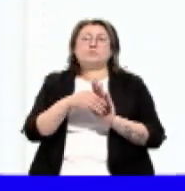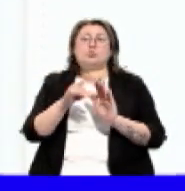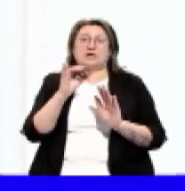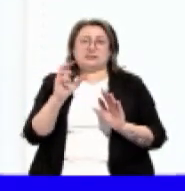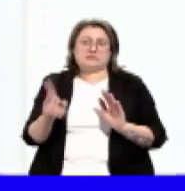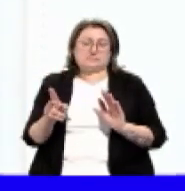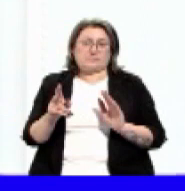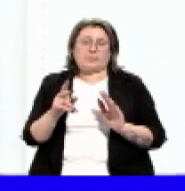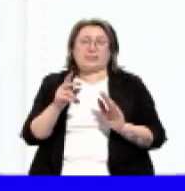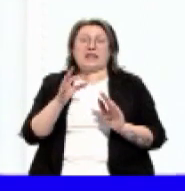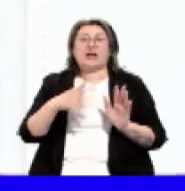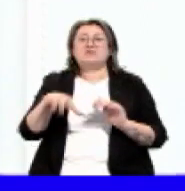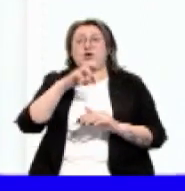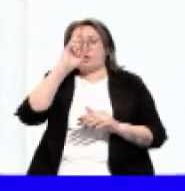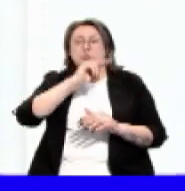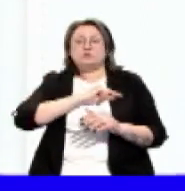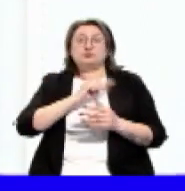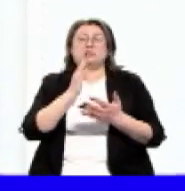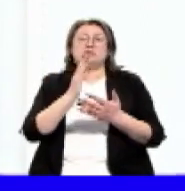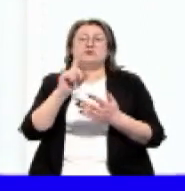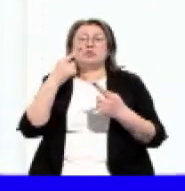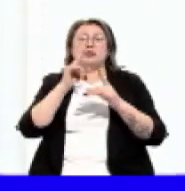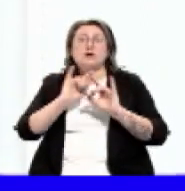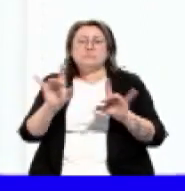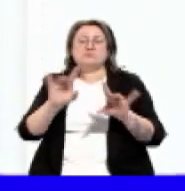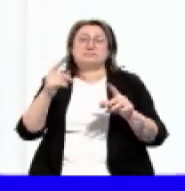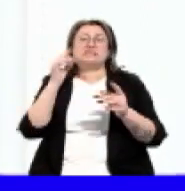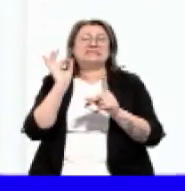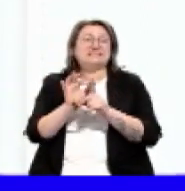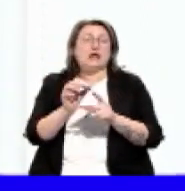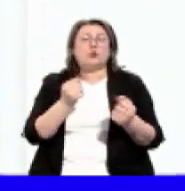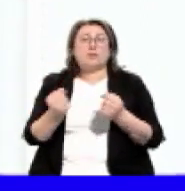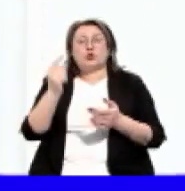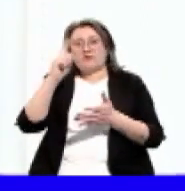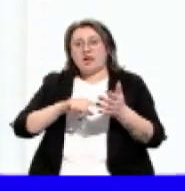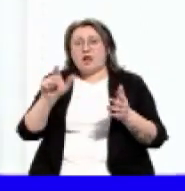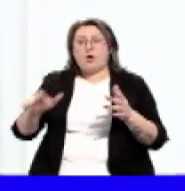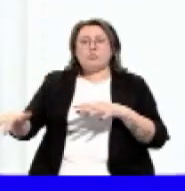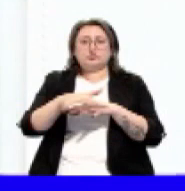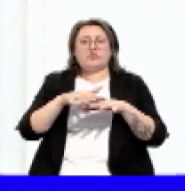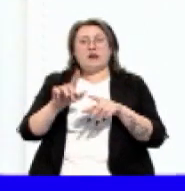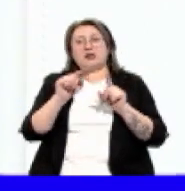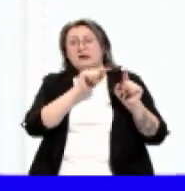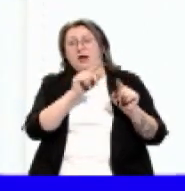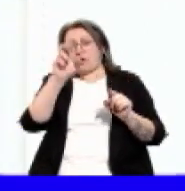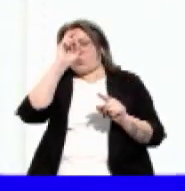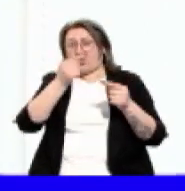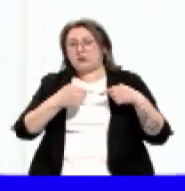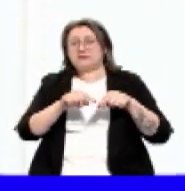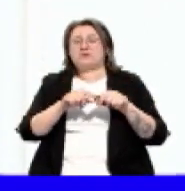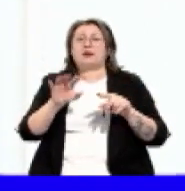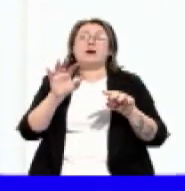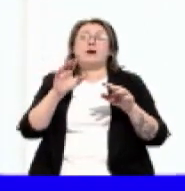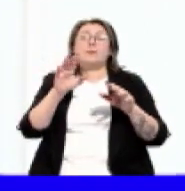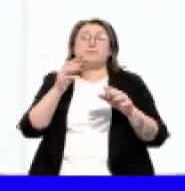рискам. До всех государственных служащих доводится стандарты служебной этики с целью укрепления доверия общества к государственным органам, формированию